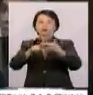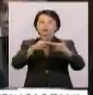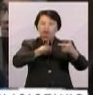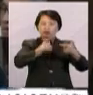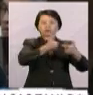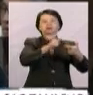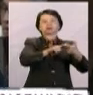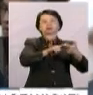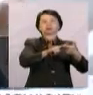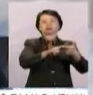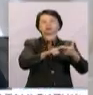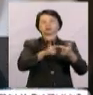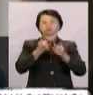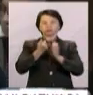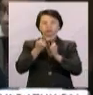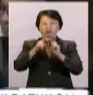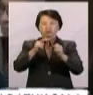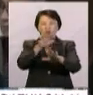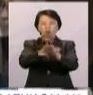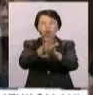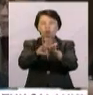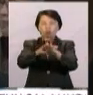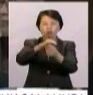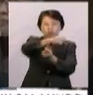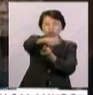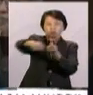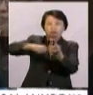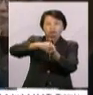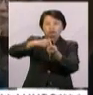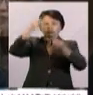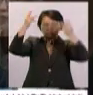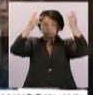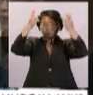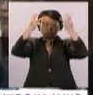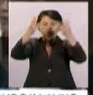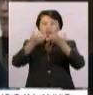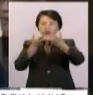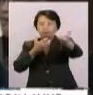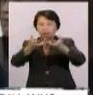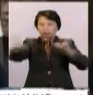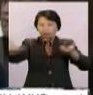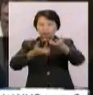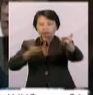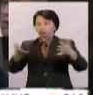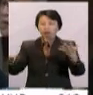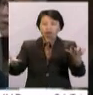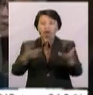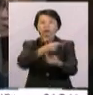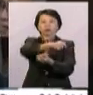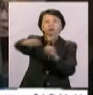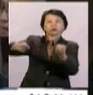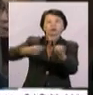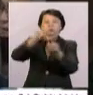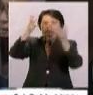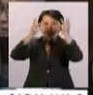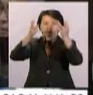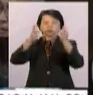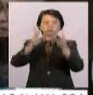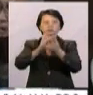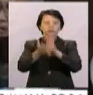tolong, sebabkan kan ramai orang kan nanti takut terpecah tawaf tu kan, masa tawaf tu. So,